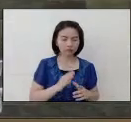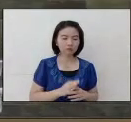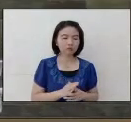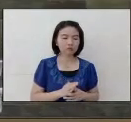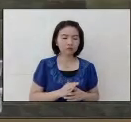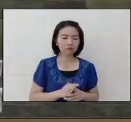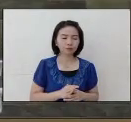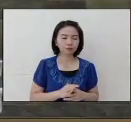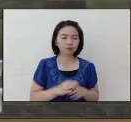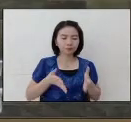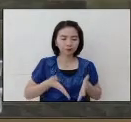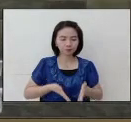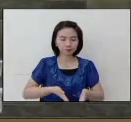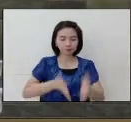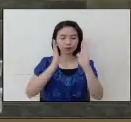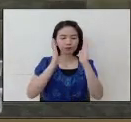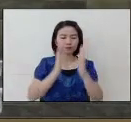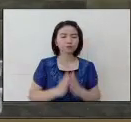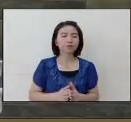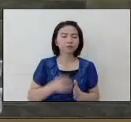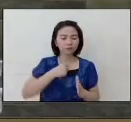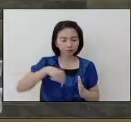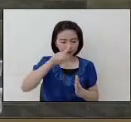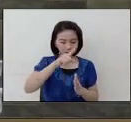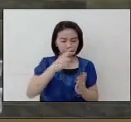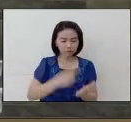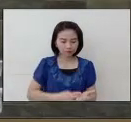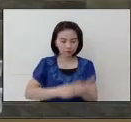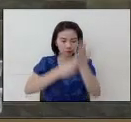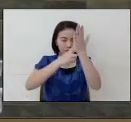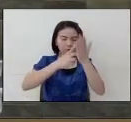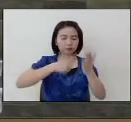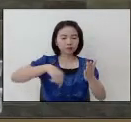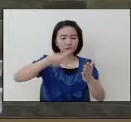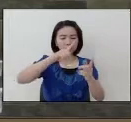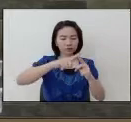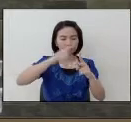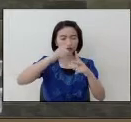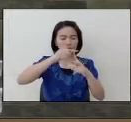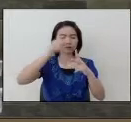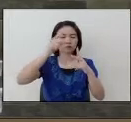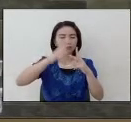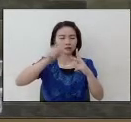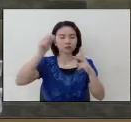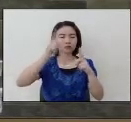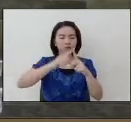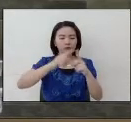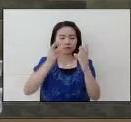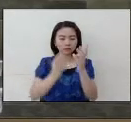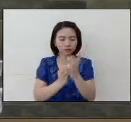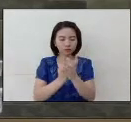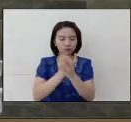Hayaan niyo po na kami po'y tulungan niyo po ang bawat isa na piliin ang paglago